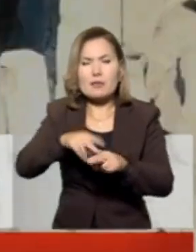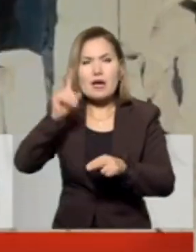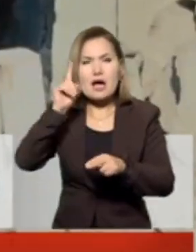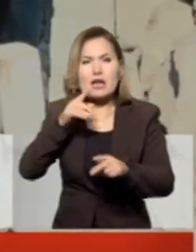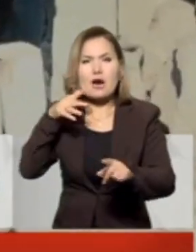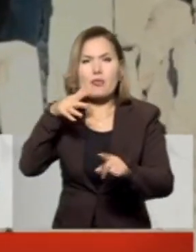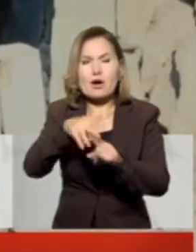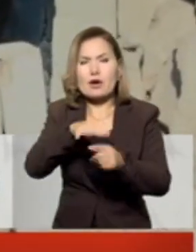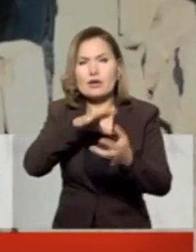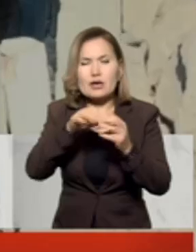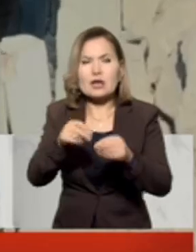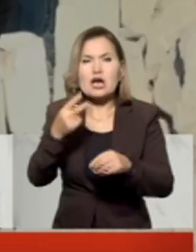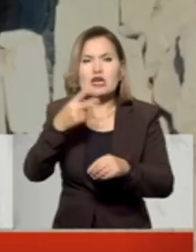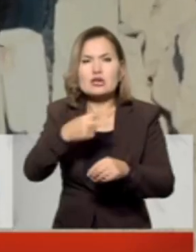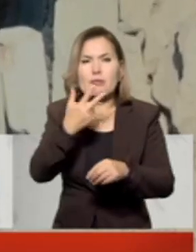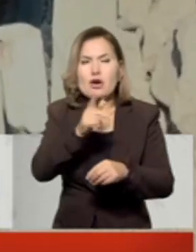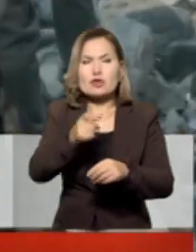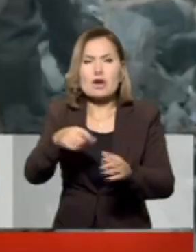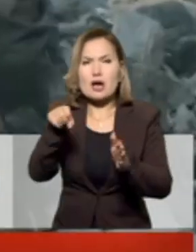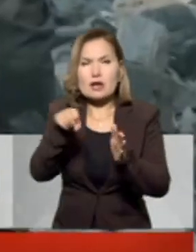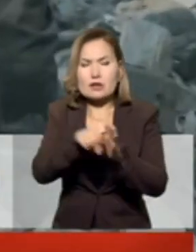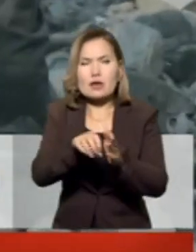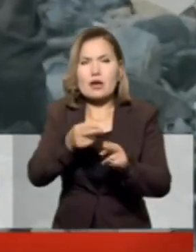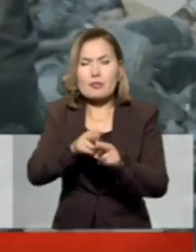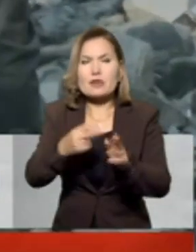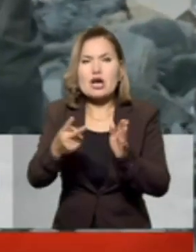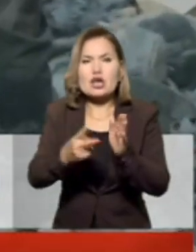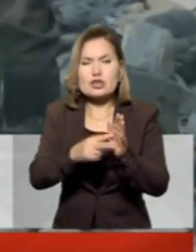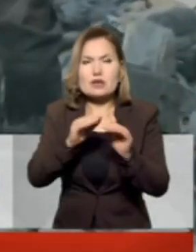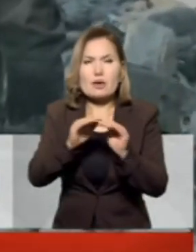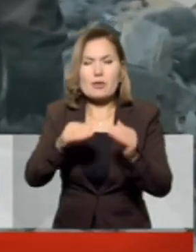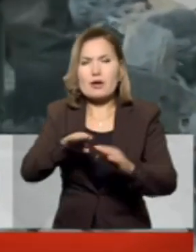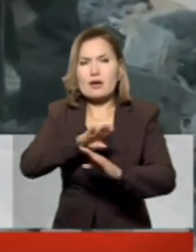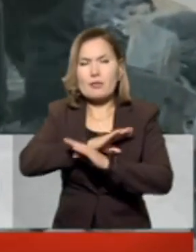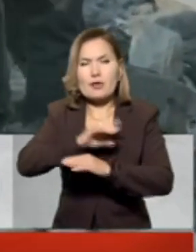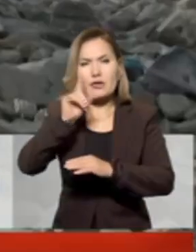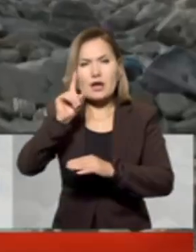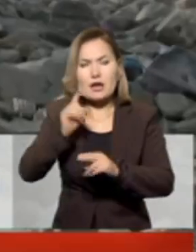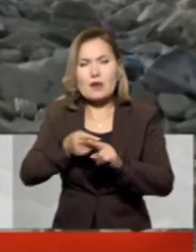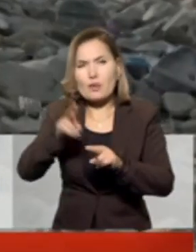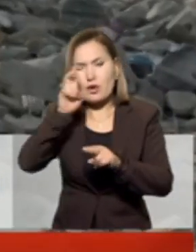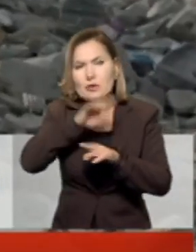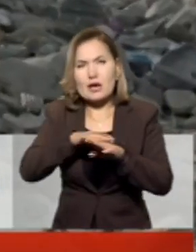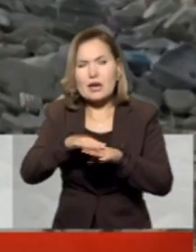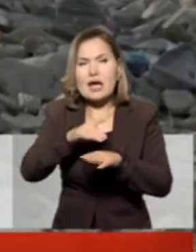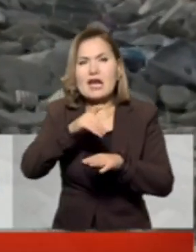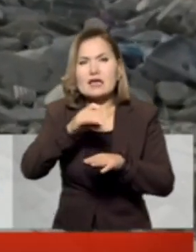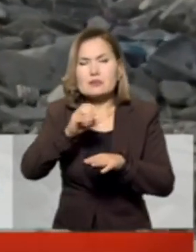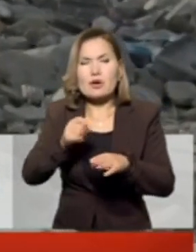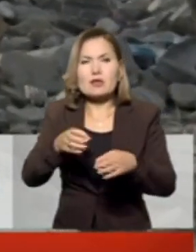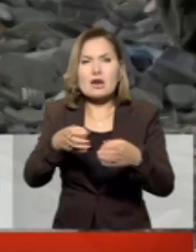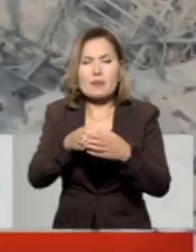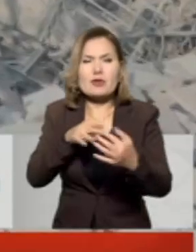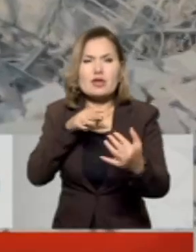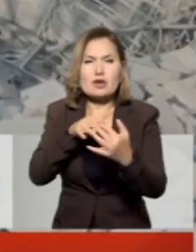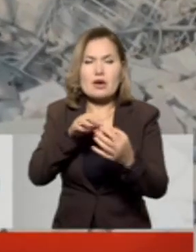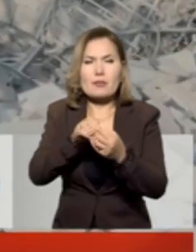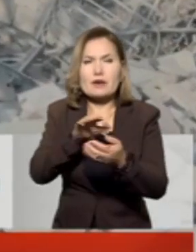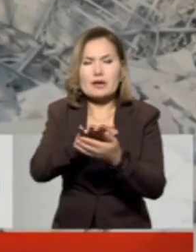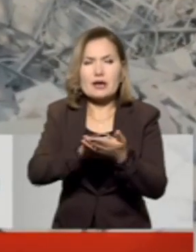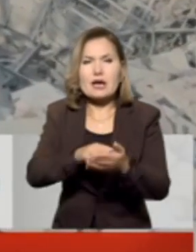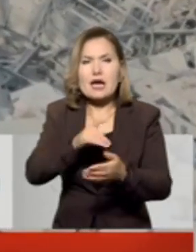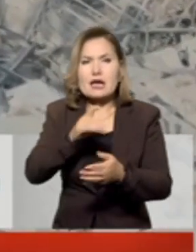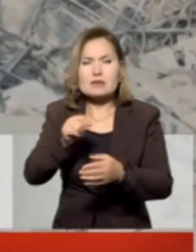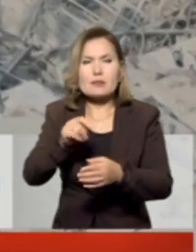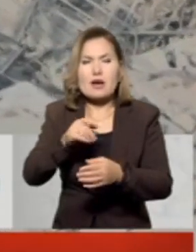Израильдің шабуылынан 23 адам өлді. Олардың жетеуі балалар. İzrail бұл мемлекетте Хезбола жасақтарымен шайқасып жатыр. Хезбола